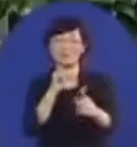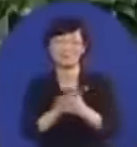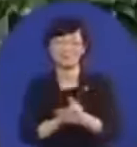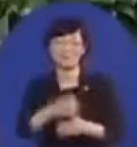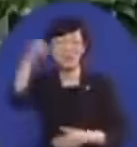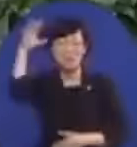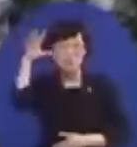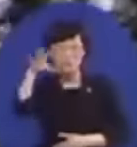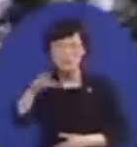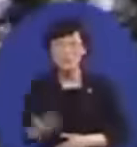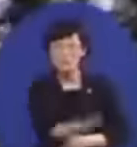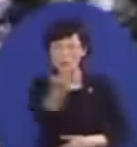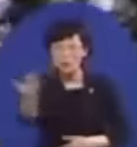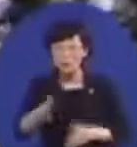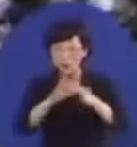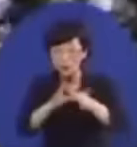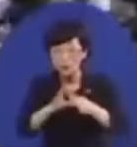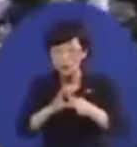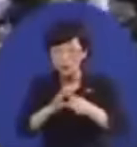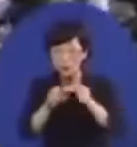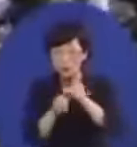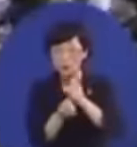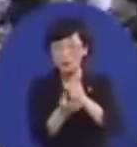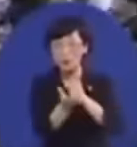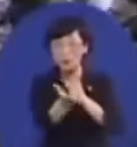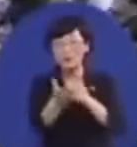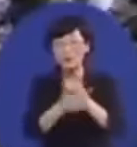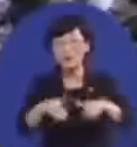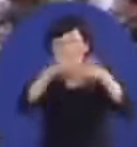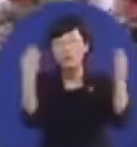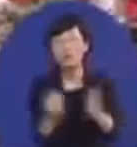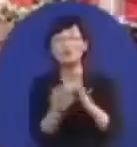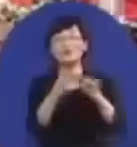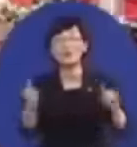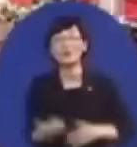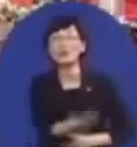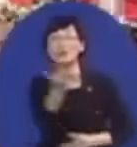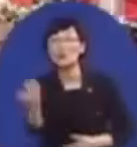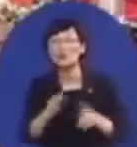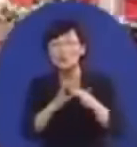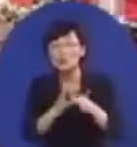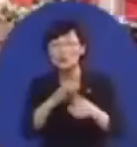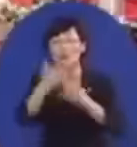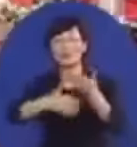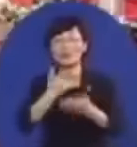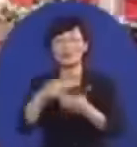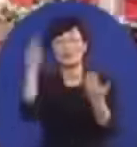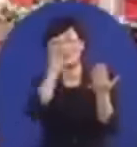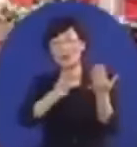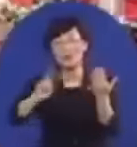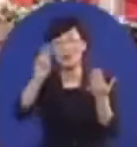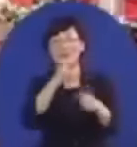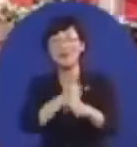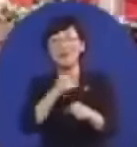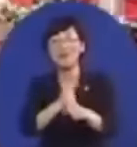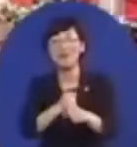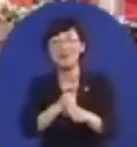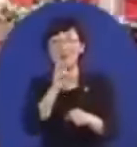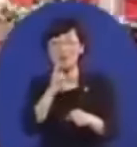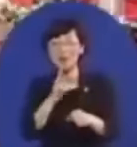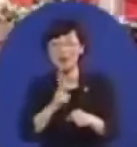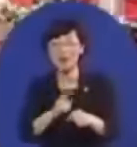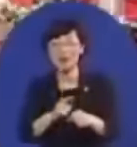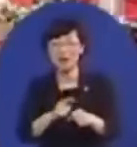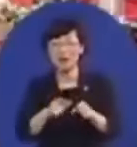빛이 여러분을 통해서 비추어서 모든 사람들이 여러분을 통해서 하나님을 찬양하게 하라고 하는 것입니다. 이사야